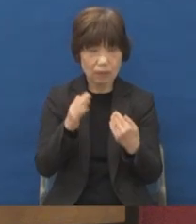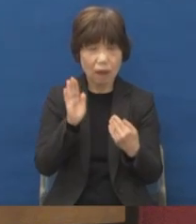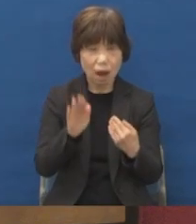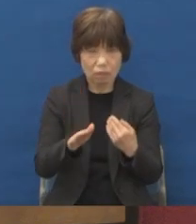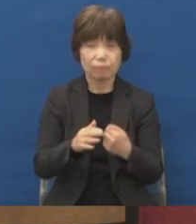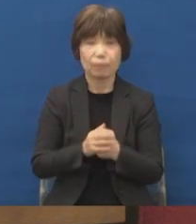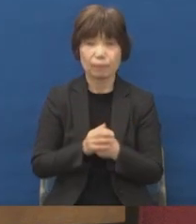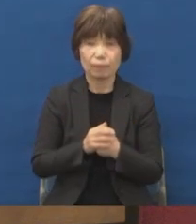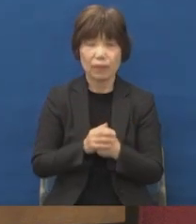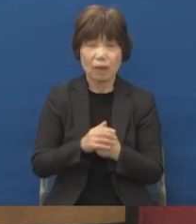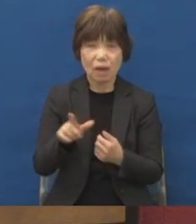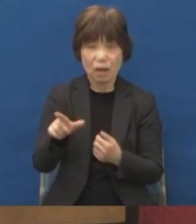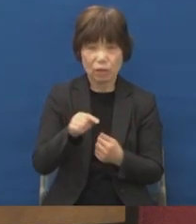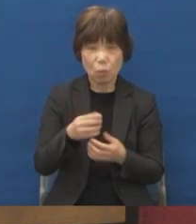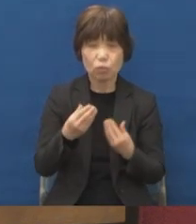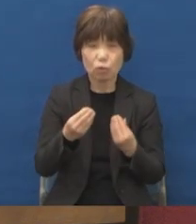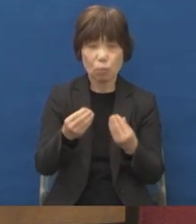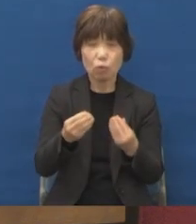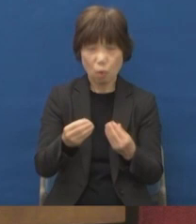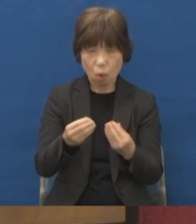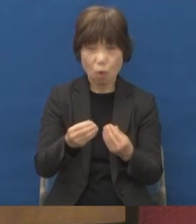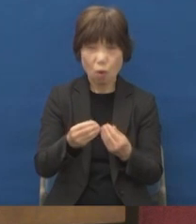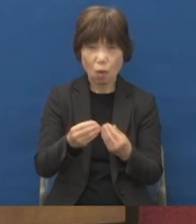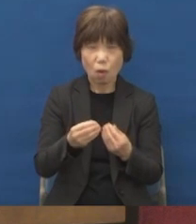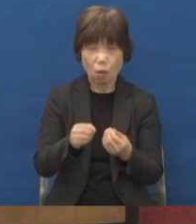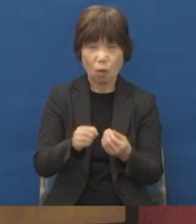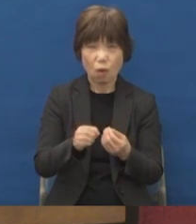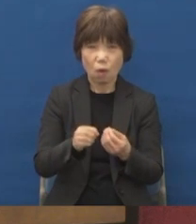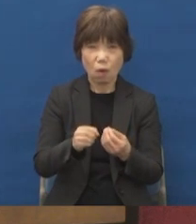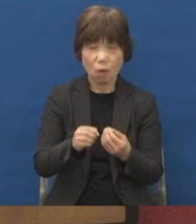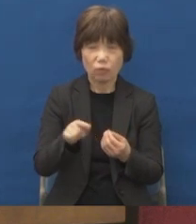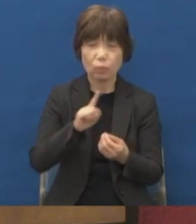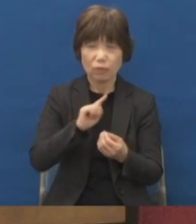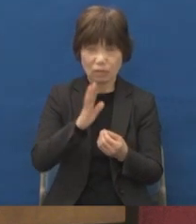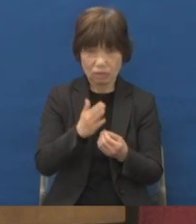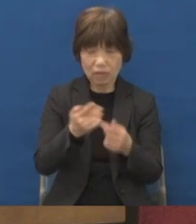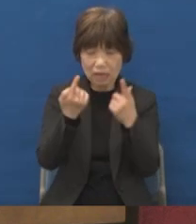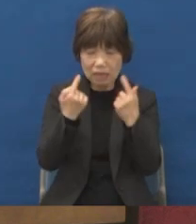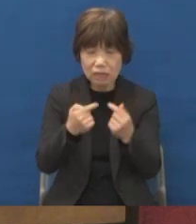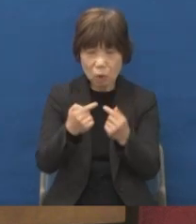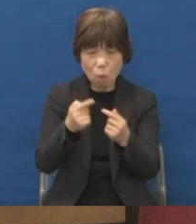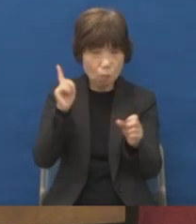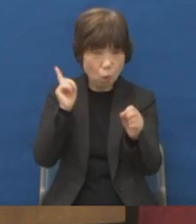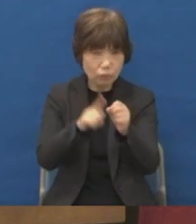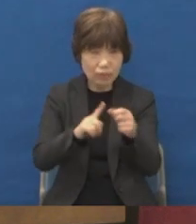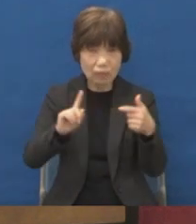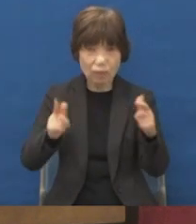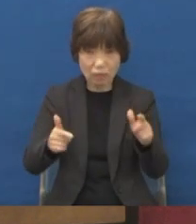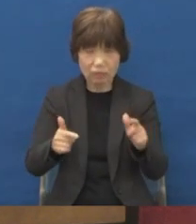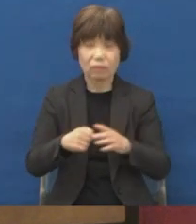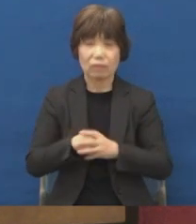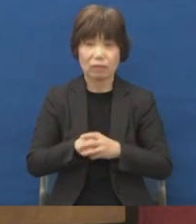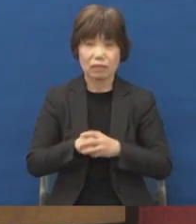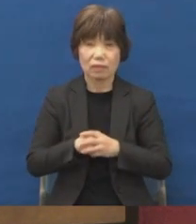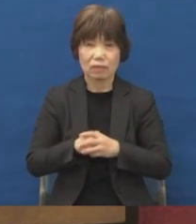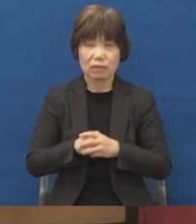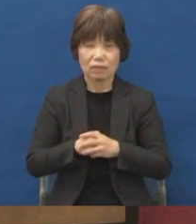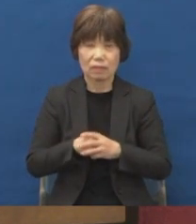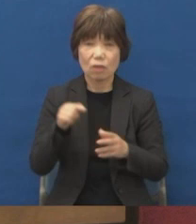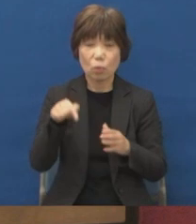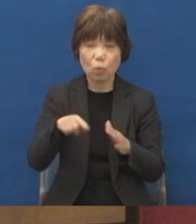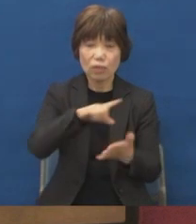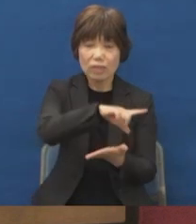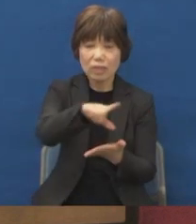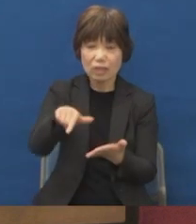用そのものを否定するものではありませんが、熱回収を自己目的化するのではなく、あくまでも当該地域におけ